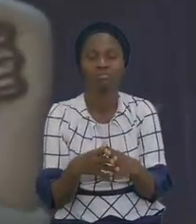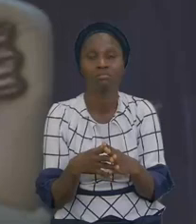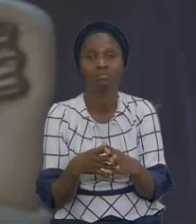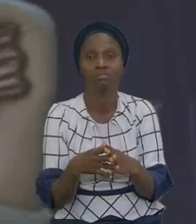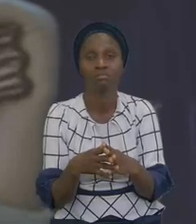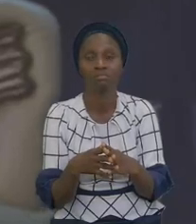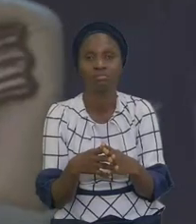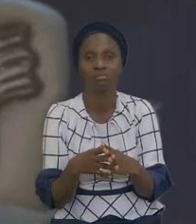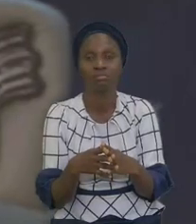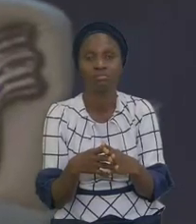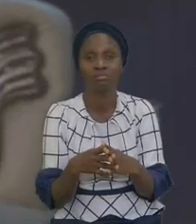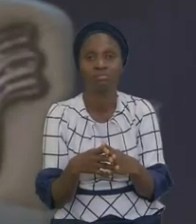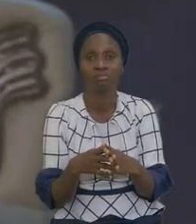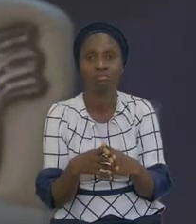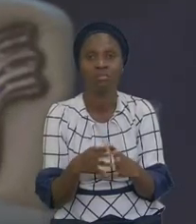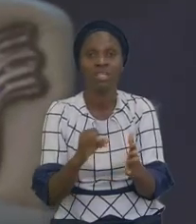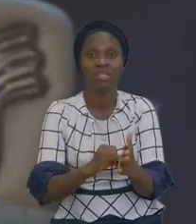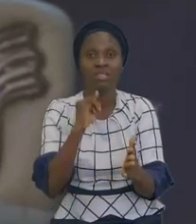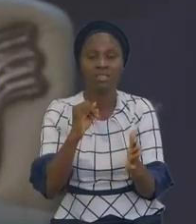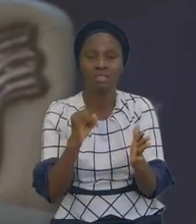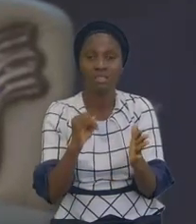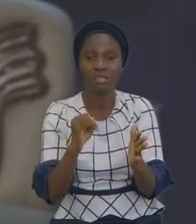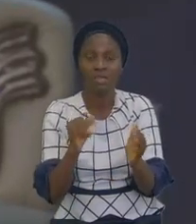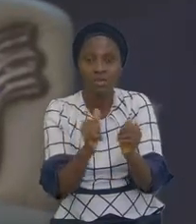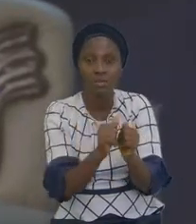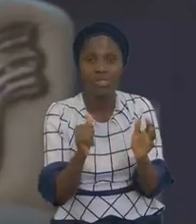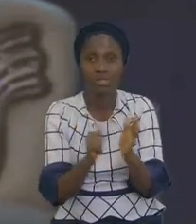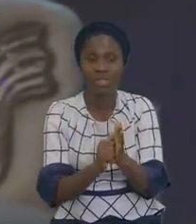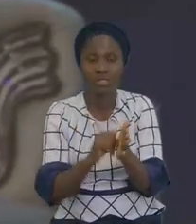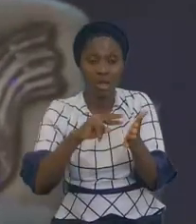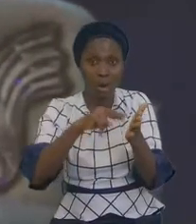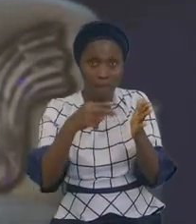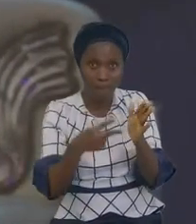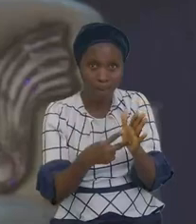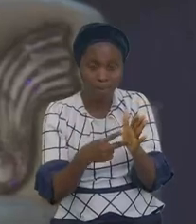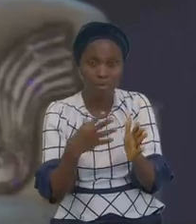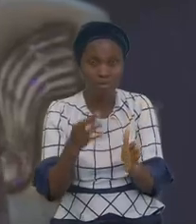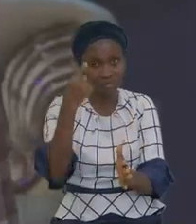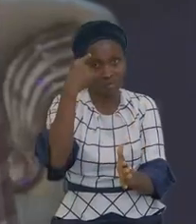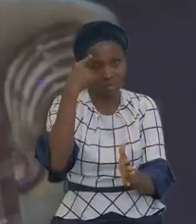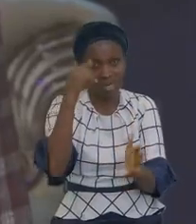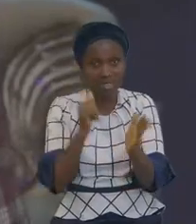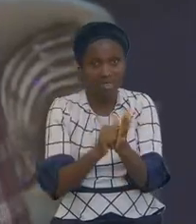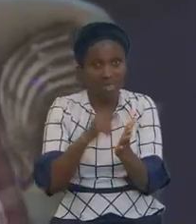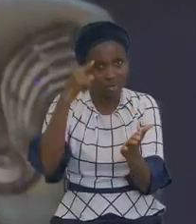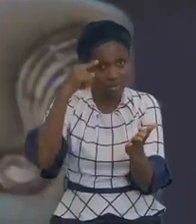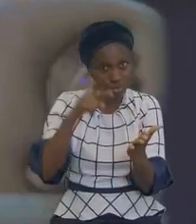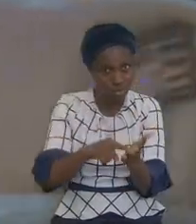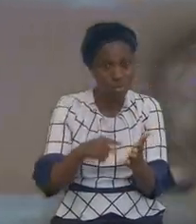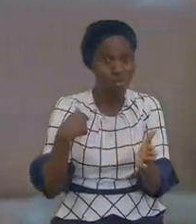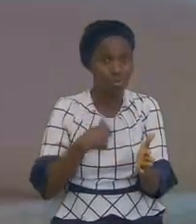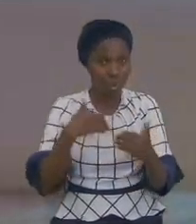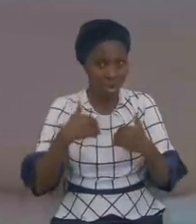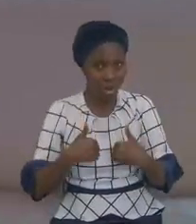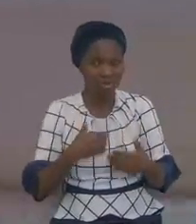C'est cette décision de cœur, c'est cet objectif que nous avons et nous sommes diligents dans tout ce que nous